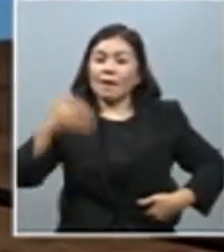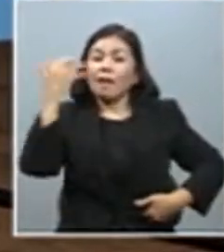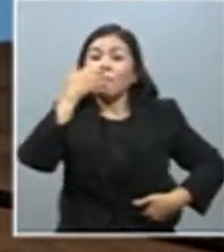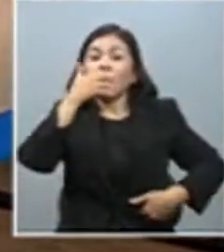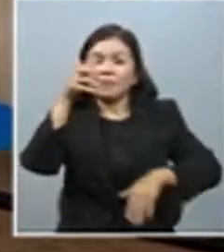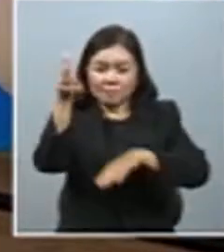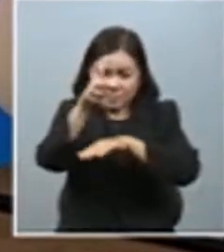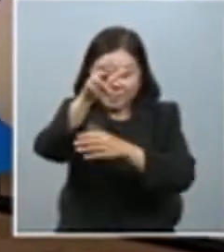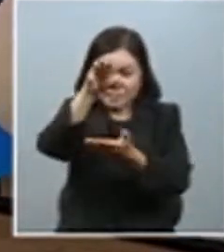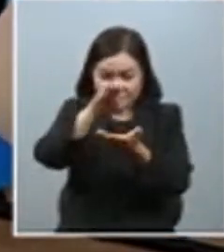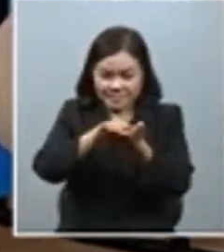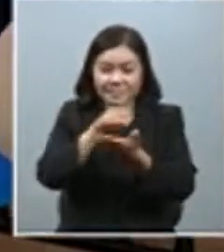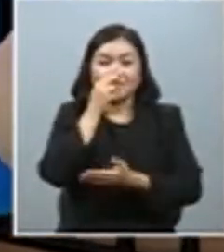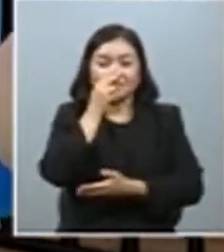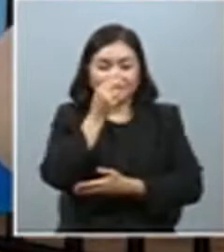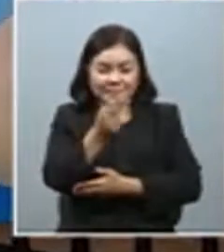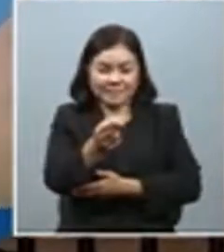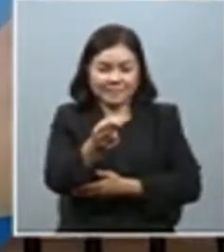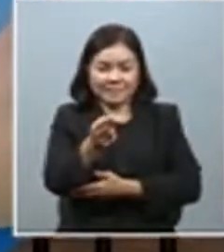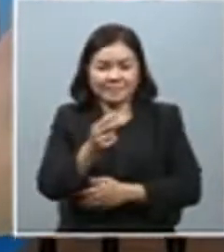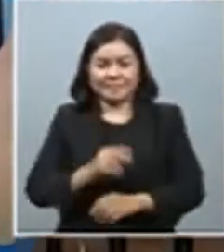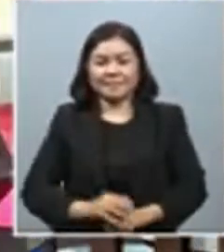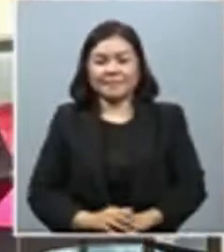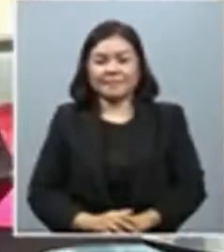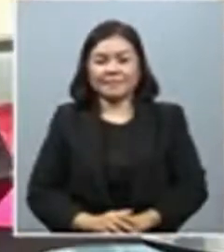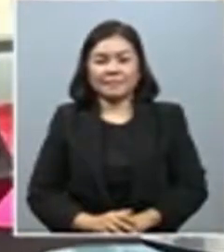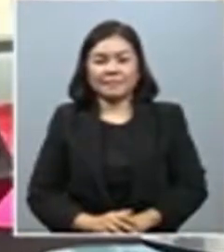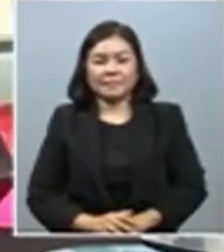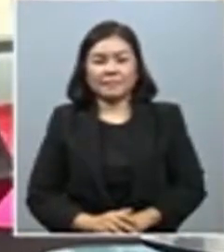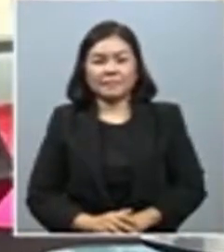ดสิคะจัดไปเลยค่ะ